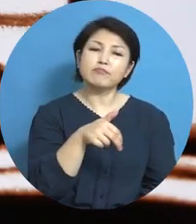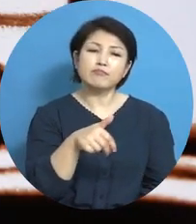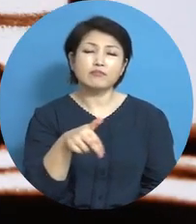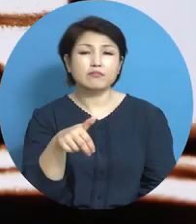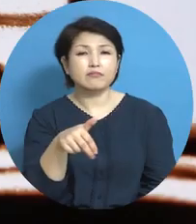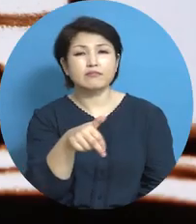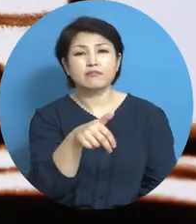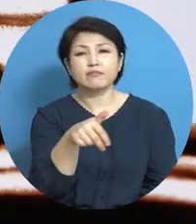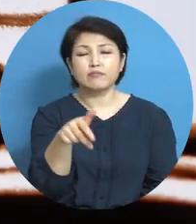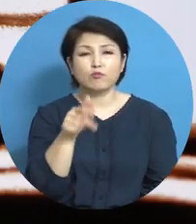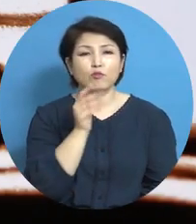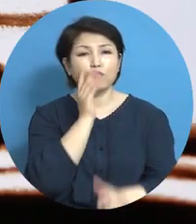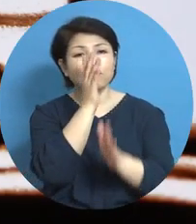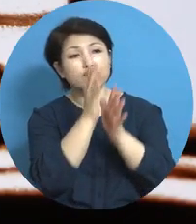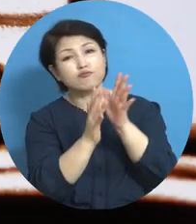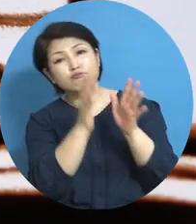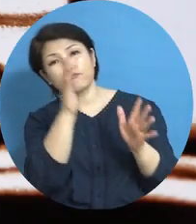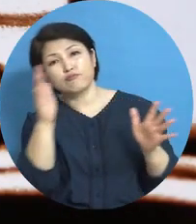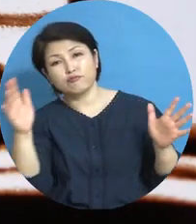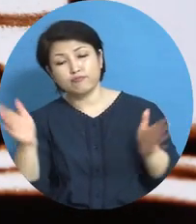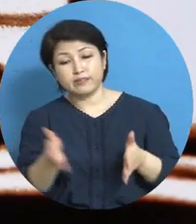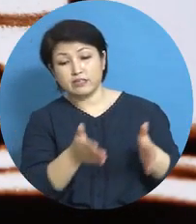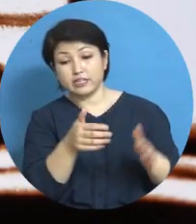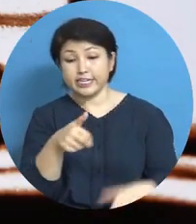쭉 나가서 숲속을 산책을 하는데